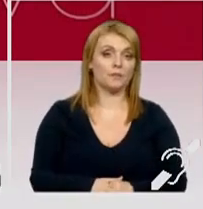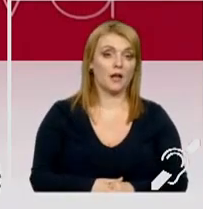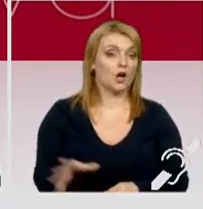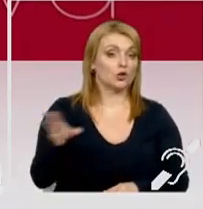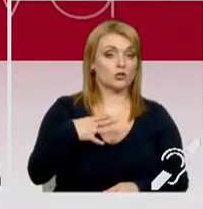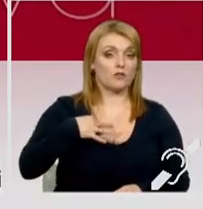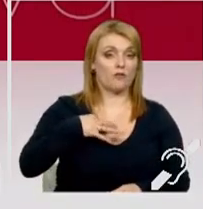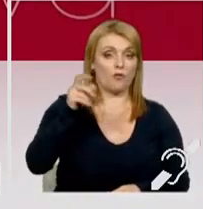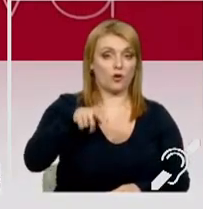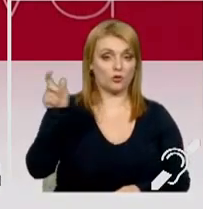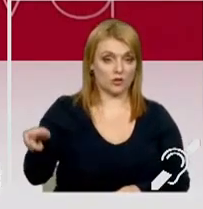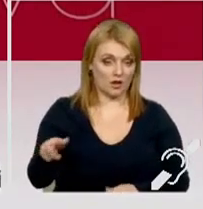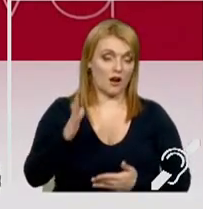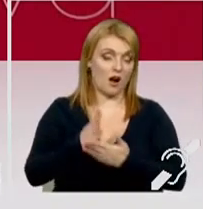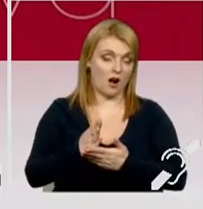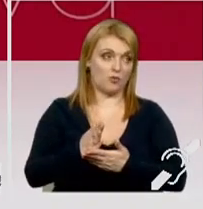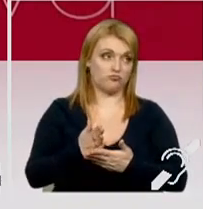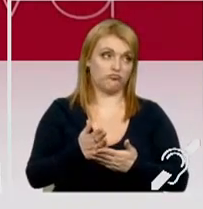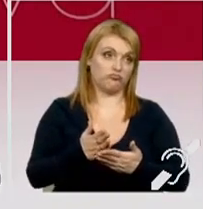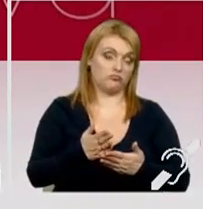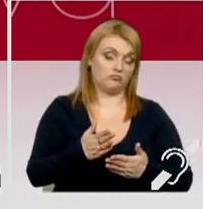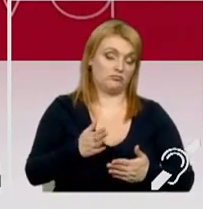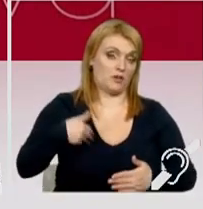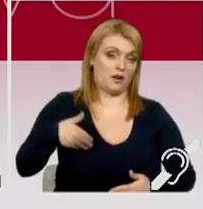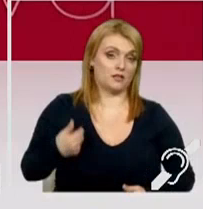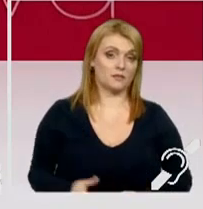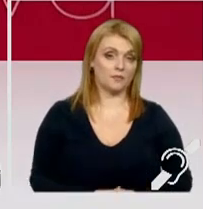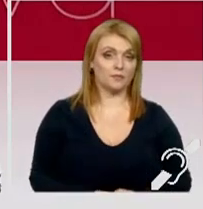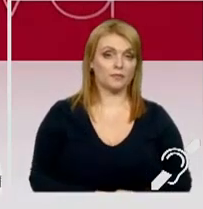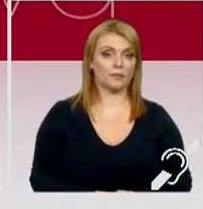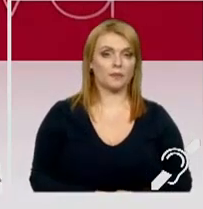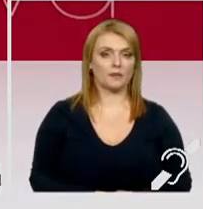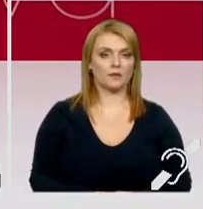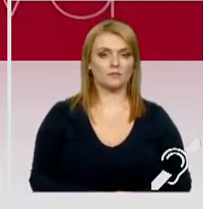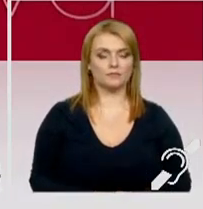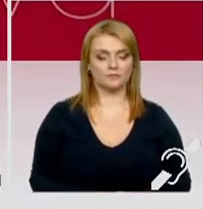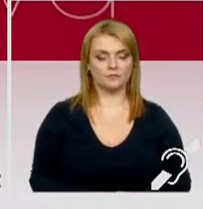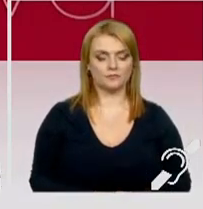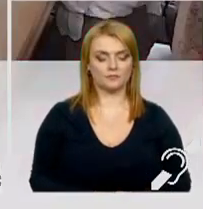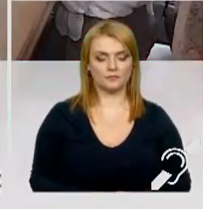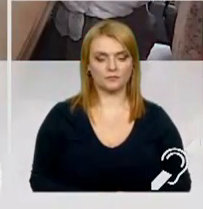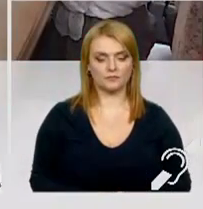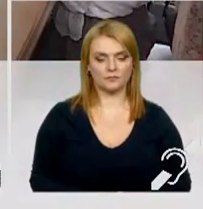și-au stabilit prioritățile. La eveniment au fost prezenți și voluntari de la Scoriași.